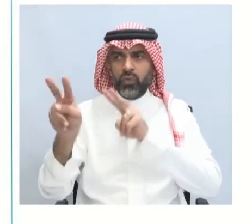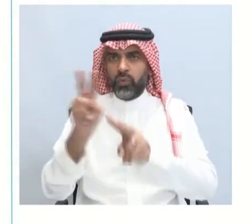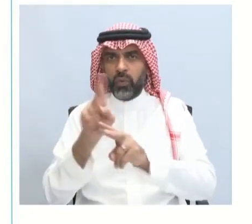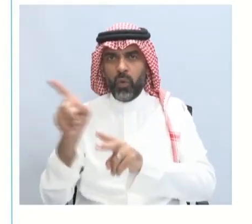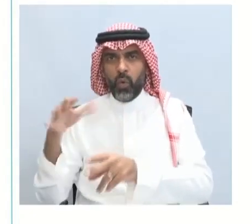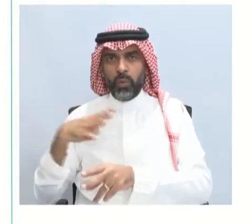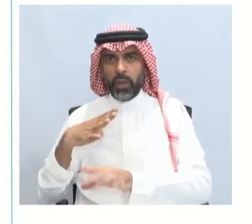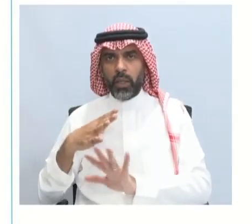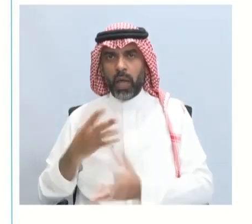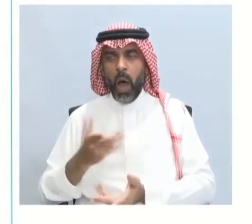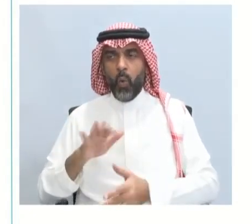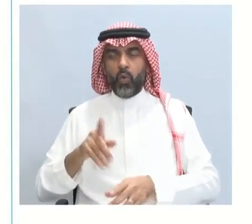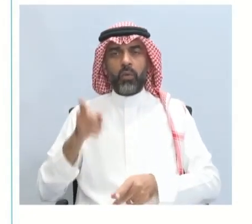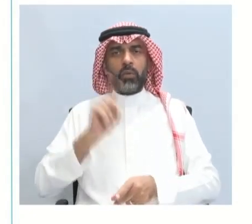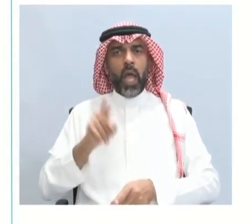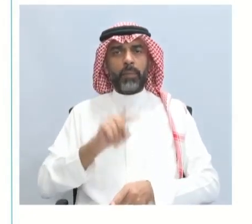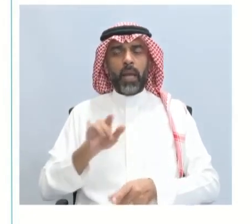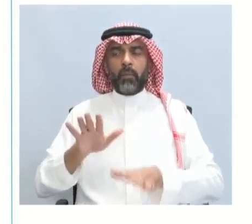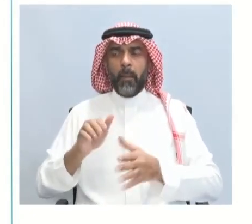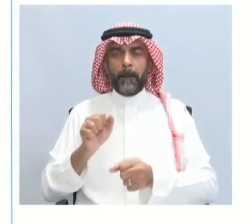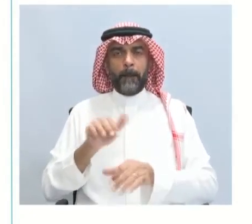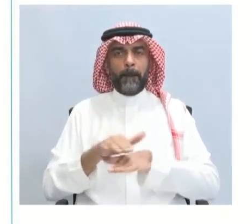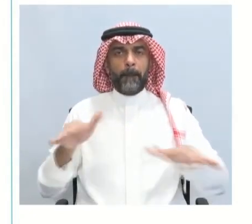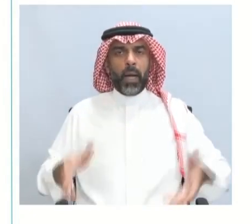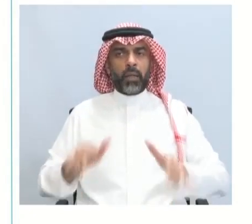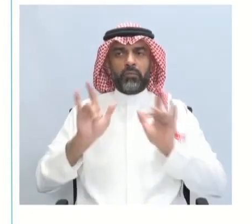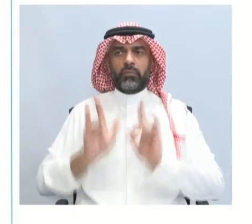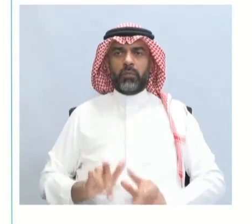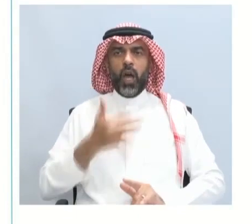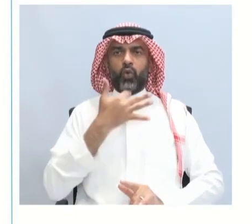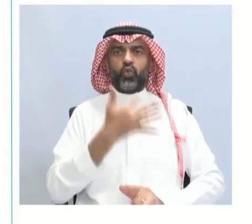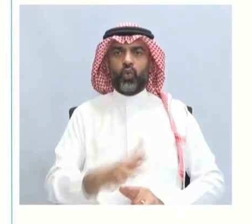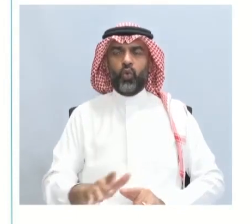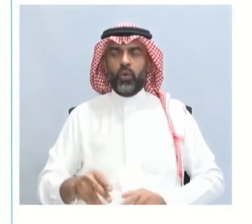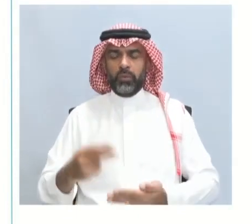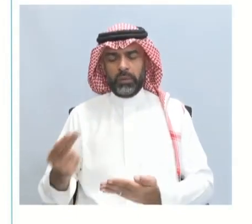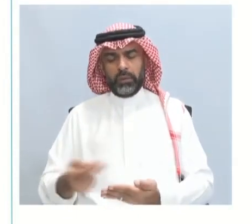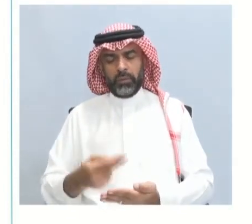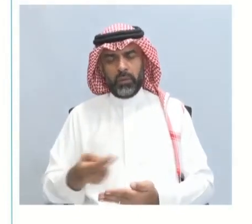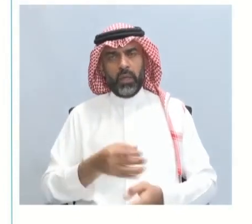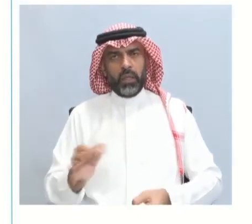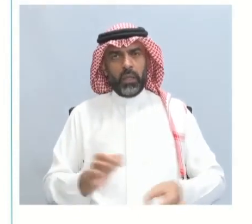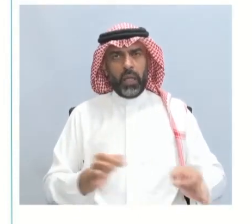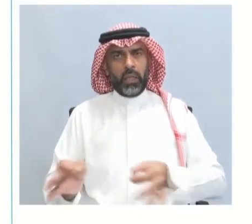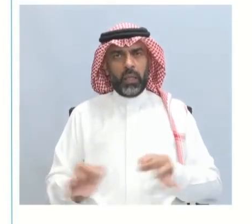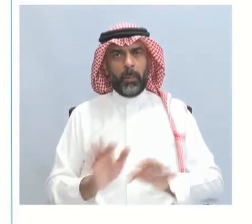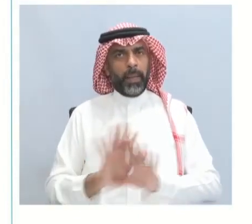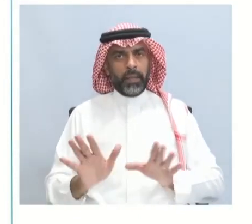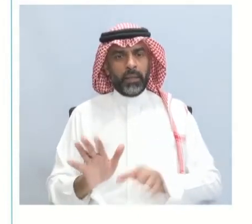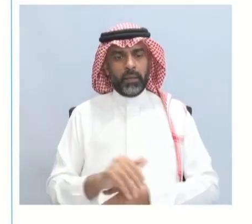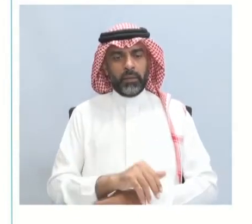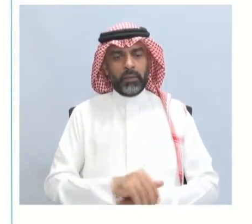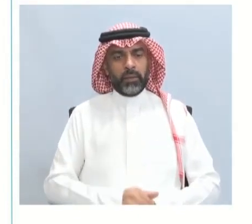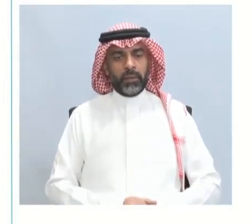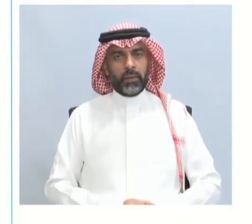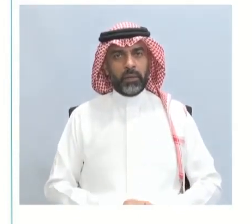يخطط للمنظمه فقط قائم بالتخطيط قد تعمل مع مدير فني قد تعمل مع مدير مثلا اداري